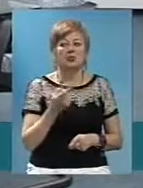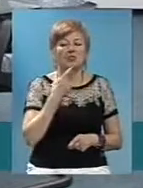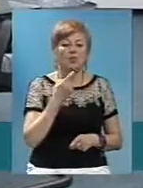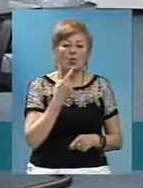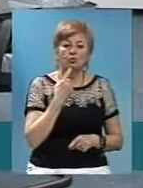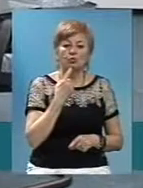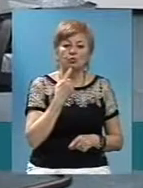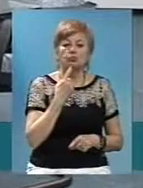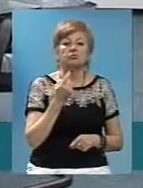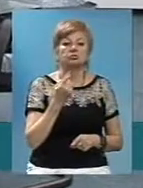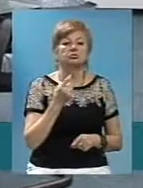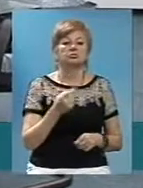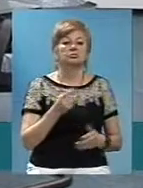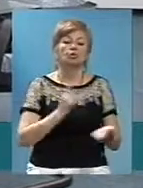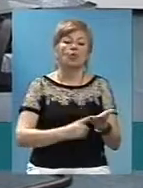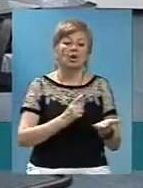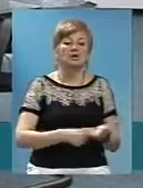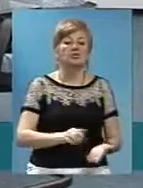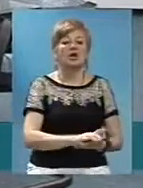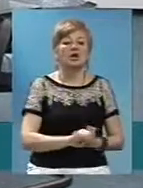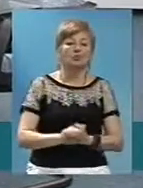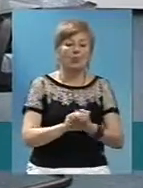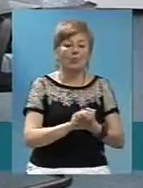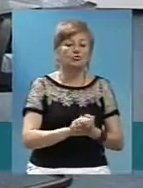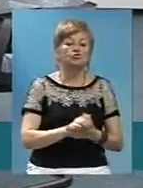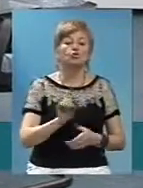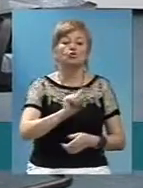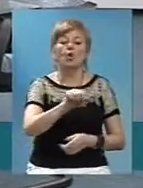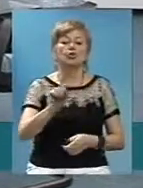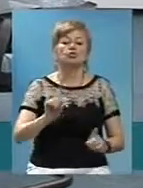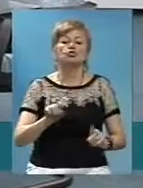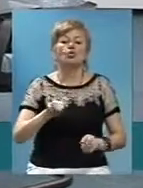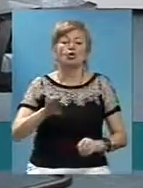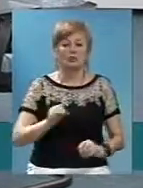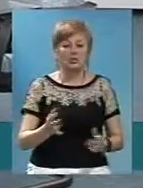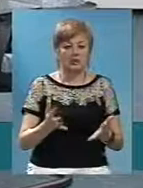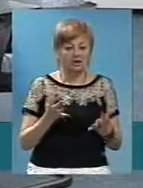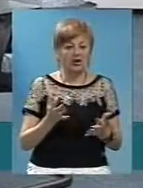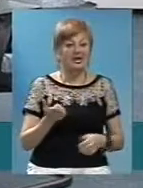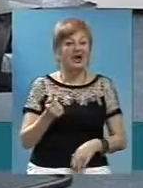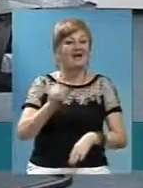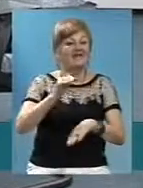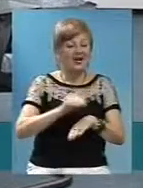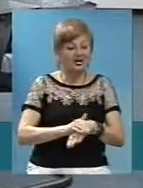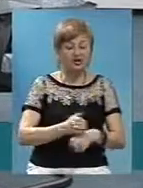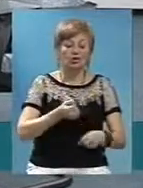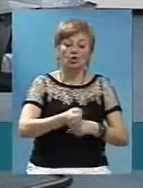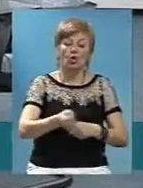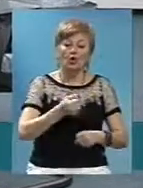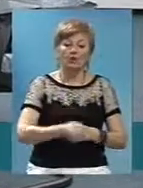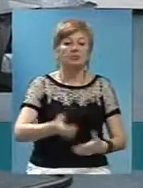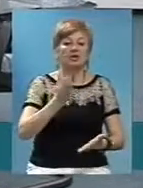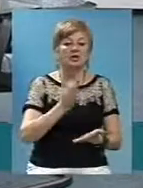пробують довести суспільству, що вони таке щось значать. Але насправді тероризм і